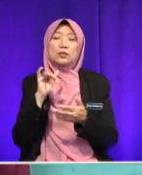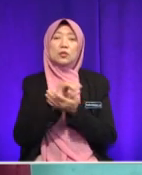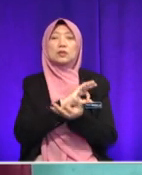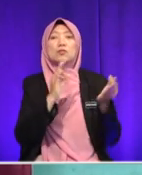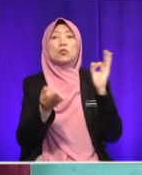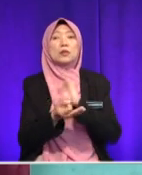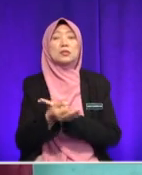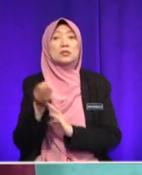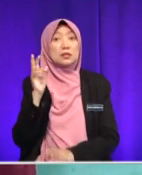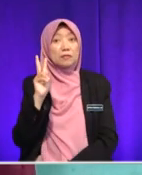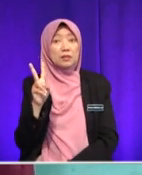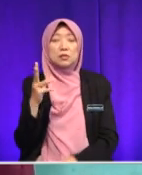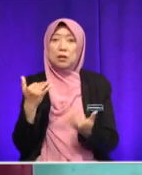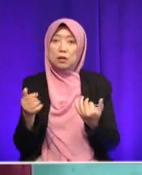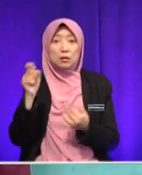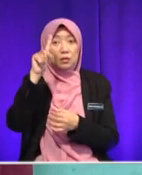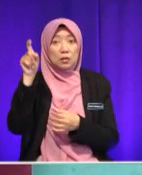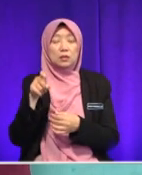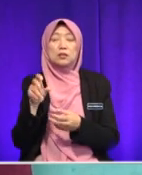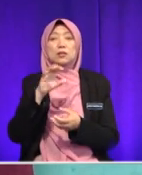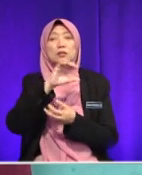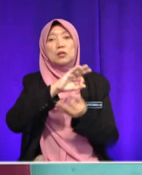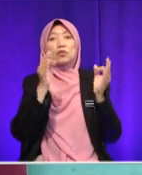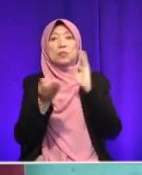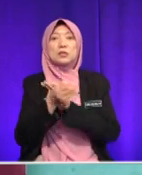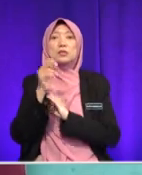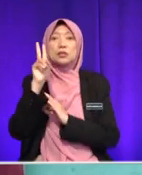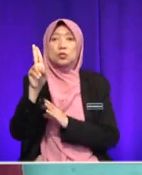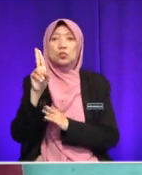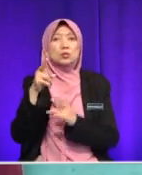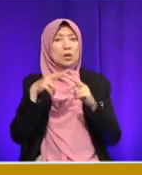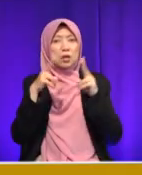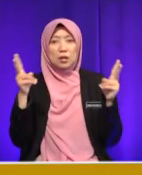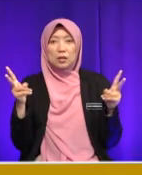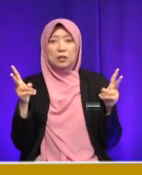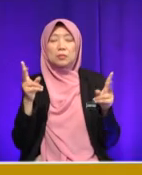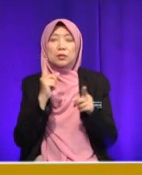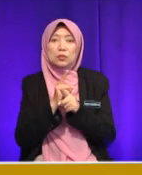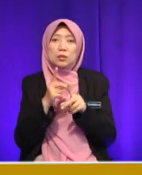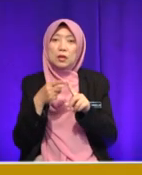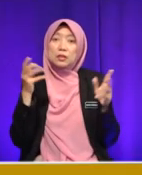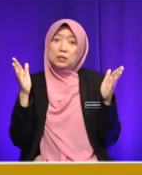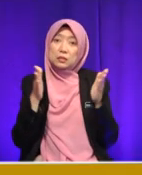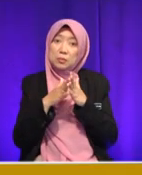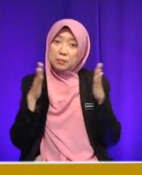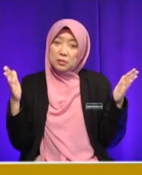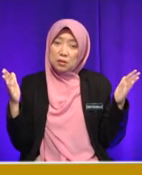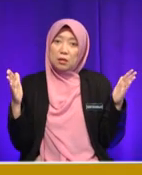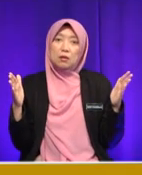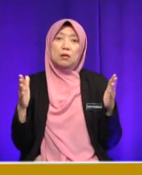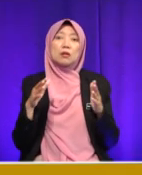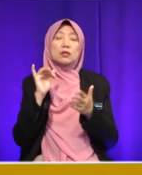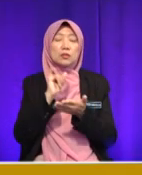V. Sekarang dia tanya transformasi U yang memang sangat sah dari kecil menjadi besar. Iaitu pembesaran.